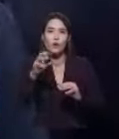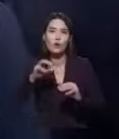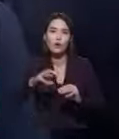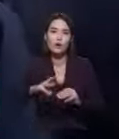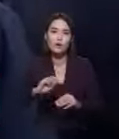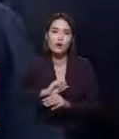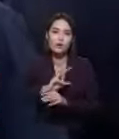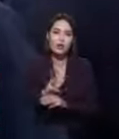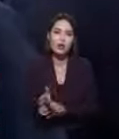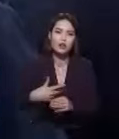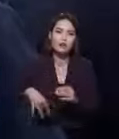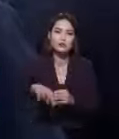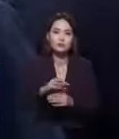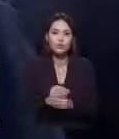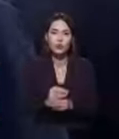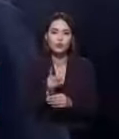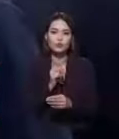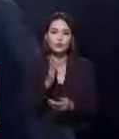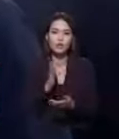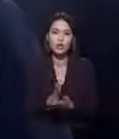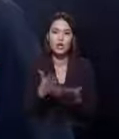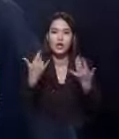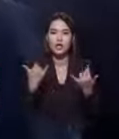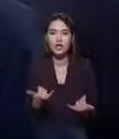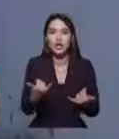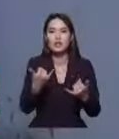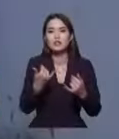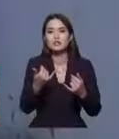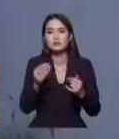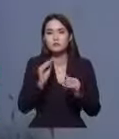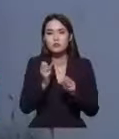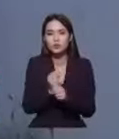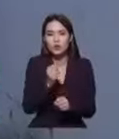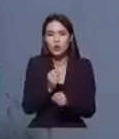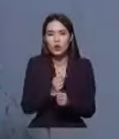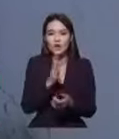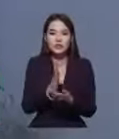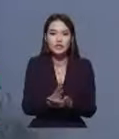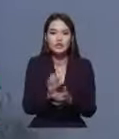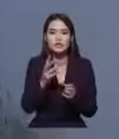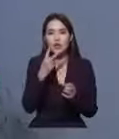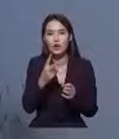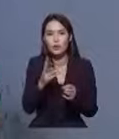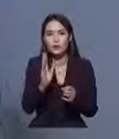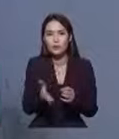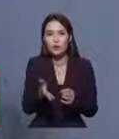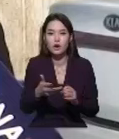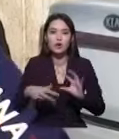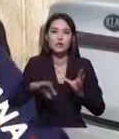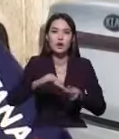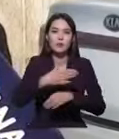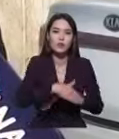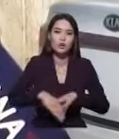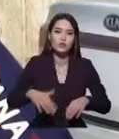жаңадан жүргізуге бізге мүмкіншілік туып отыр. Қазіргі кезде дачный участок болғаннан кейін бұған біз қаражат бөлемейміз. Дачының көшелері тарлау.